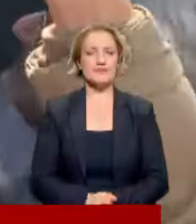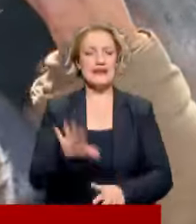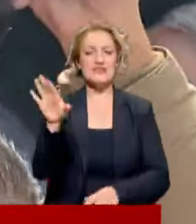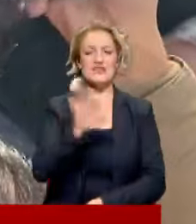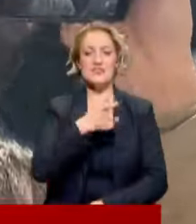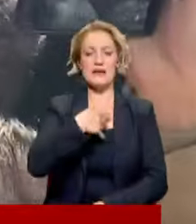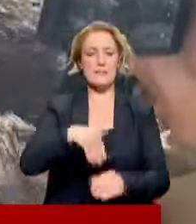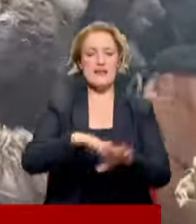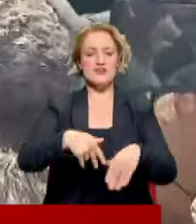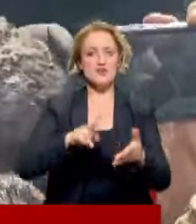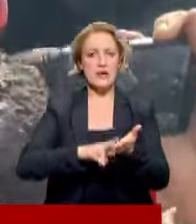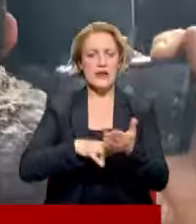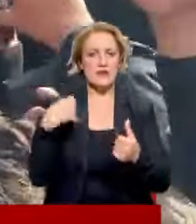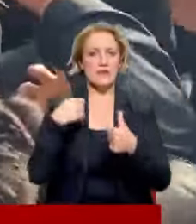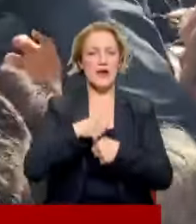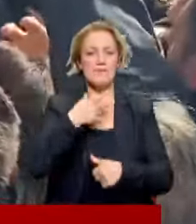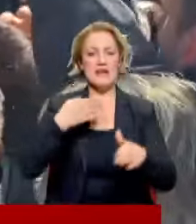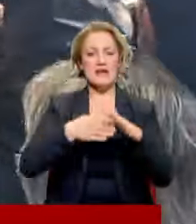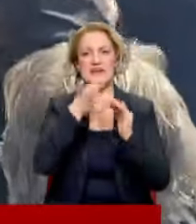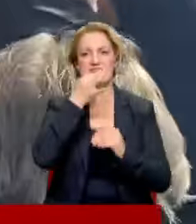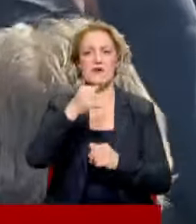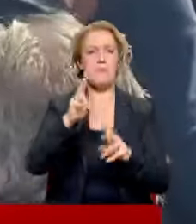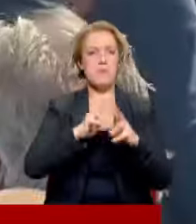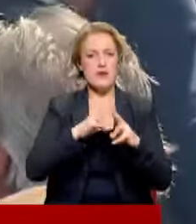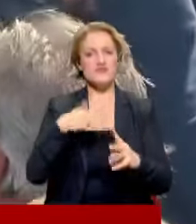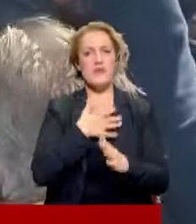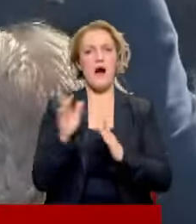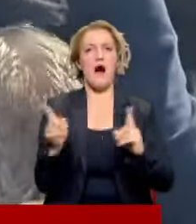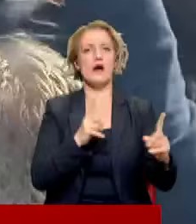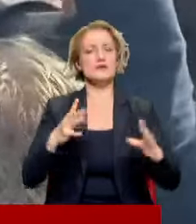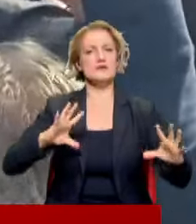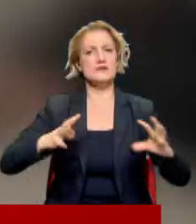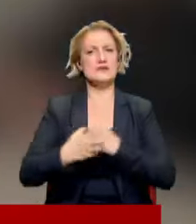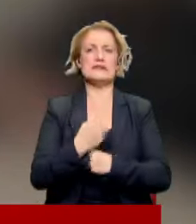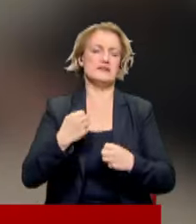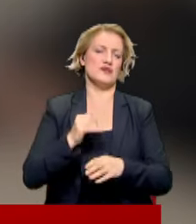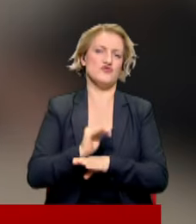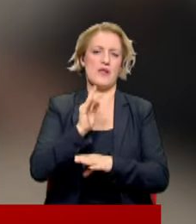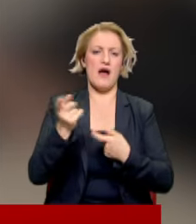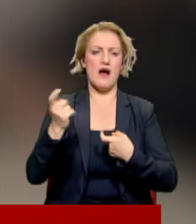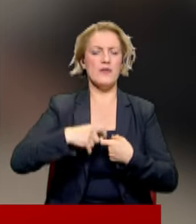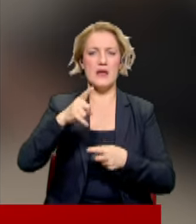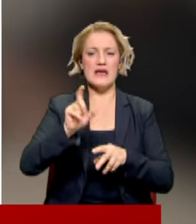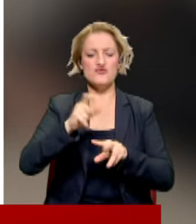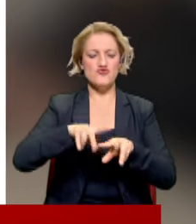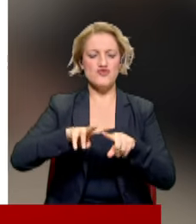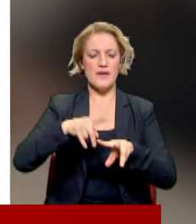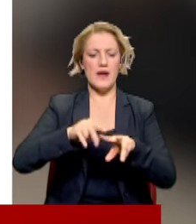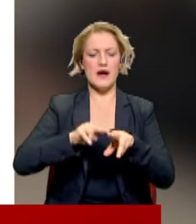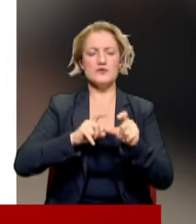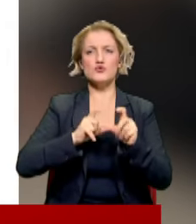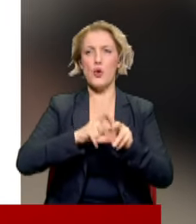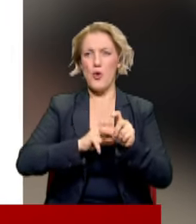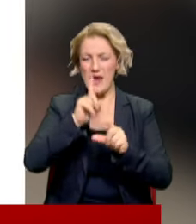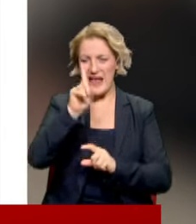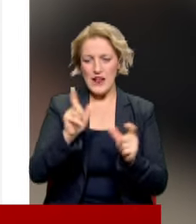Seçilmiş belediye meclis üyeleri yine belediyeye alınmadı. Polisle CHP'liler arasında gerginlik yaşandı. Atanan Kayyum Canaksoy ise ilk encümen